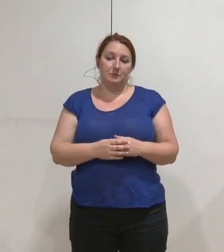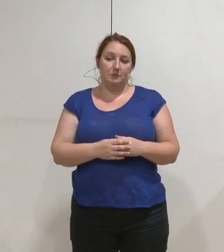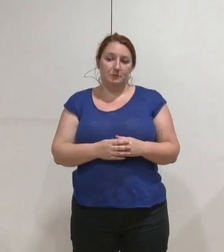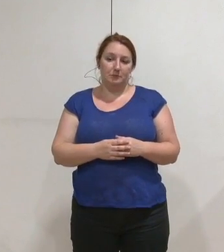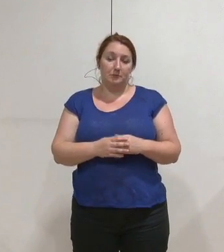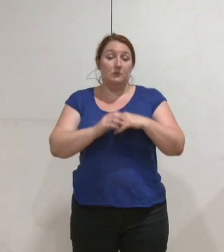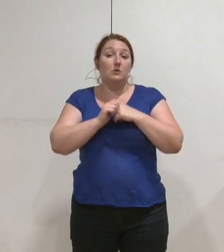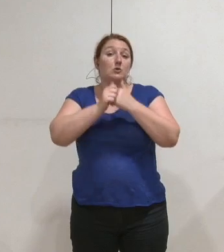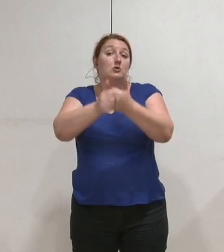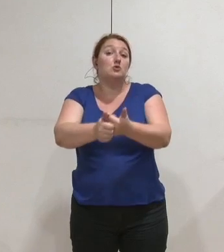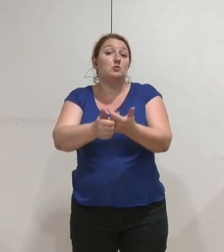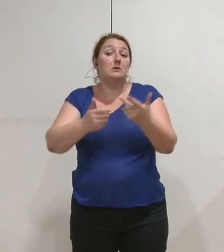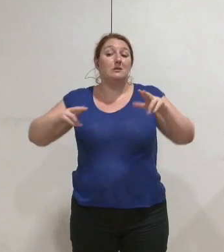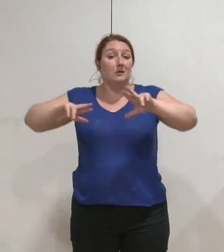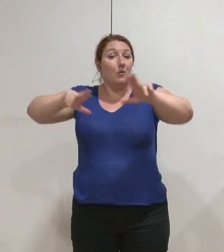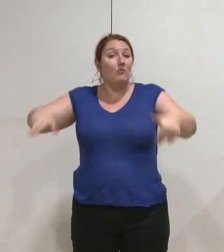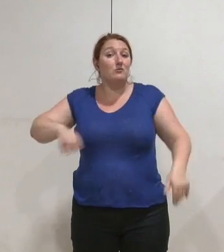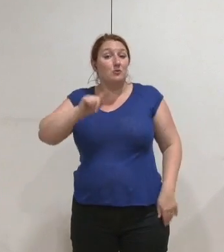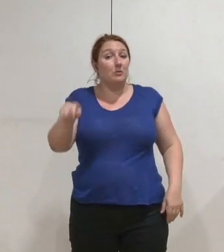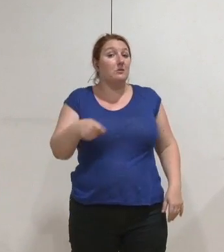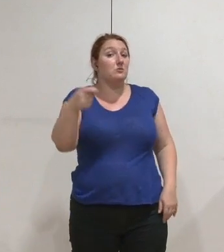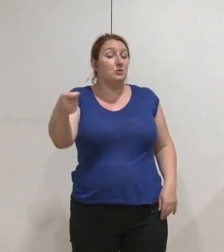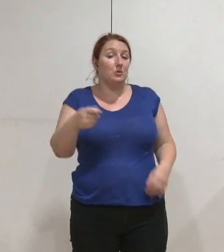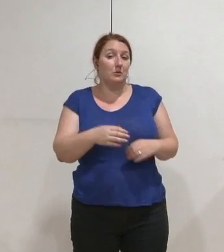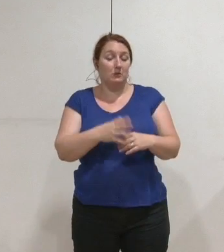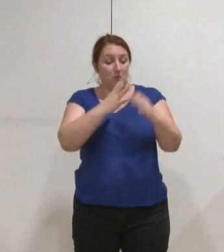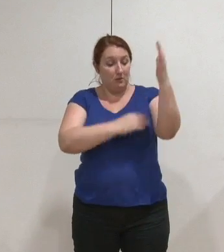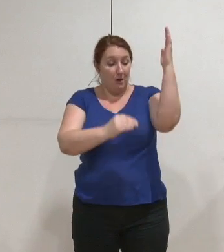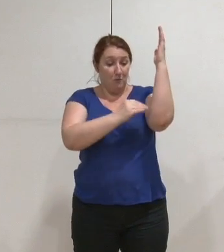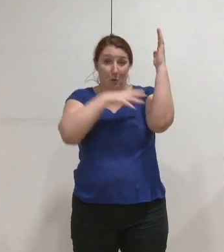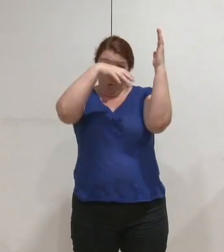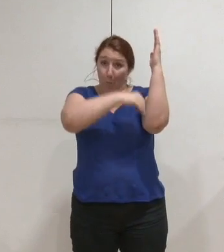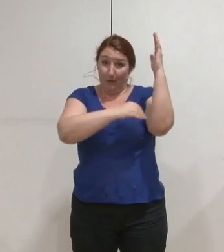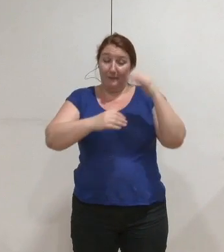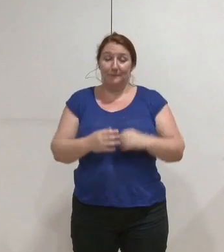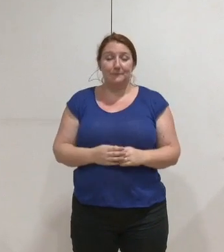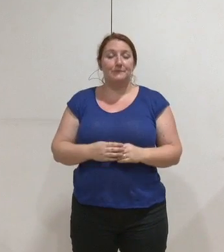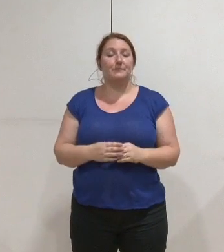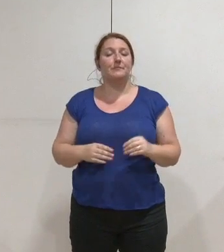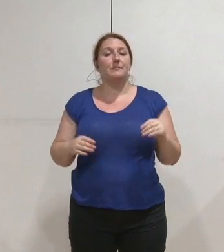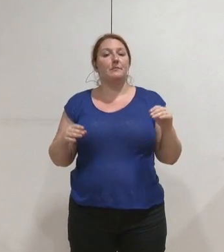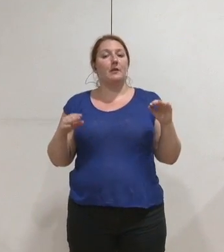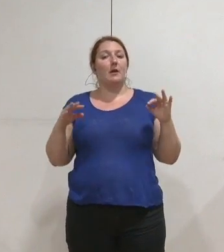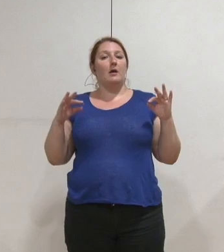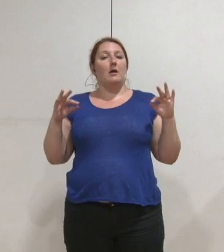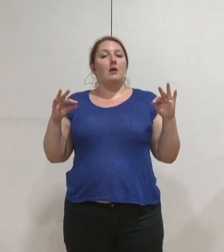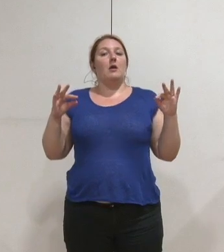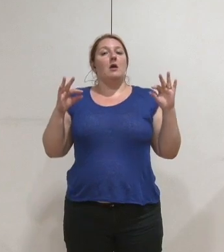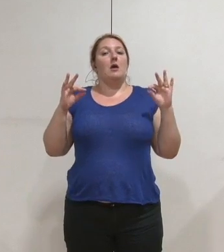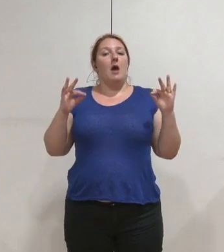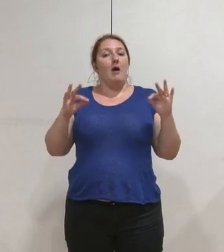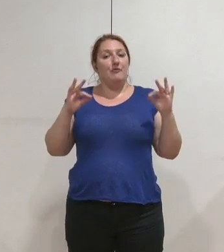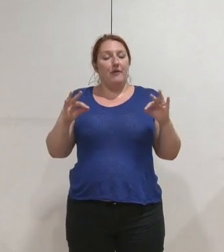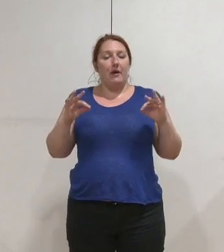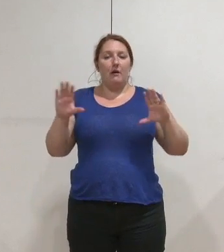cadre évidemment de la la convention qui est évoquée dans l'amendement lui-même en ce qui concerne ce que vous avez dit sur sur